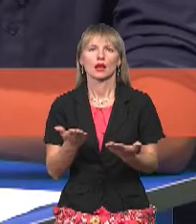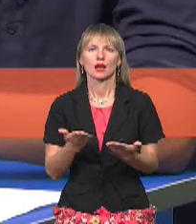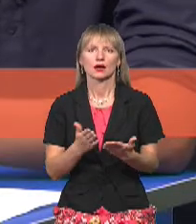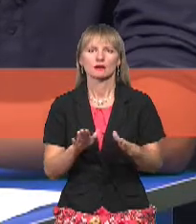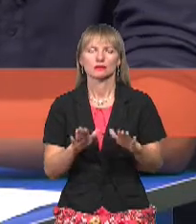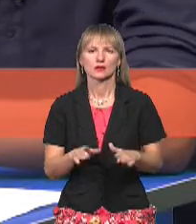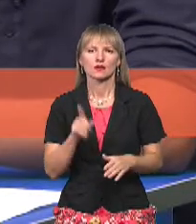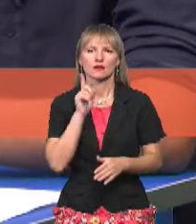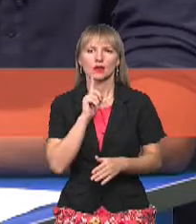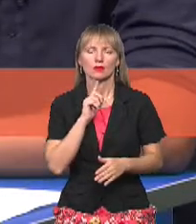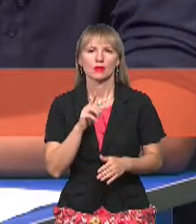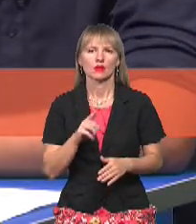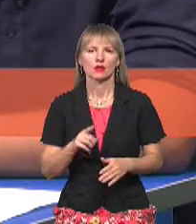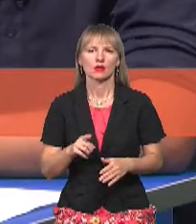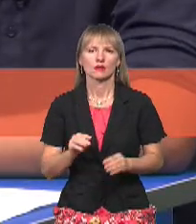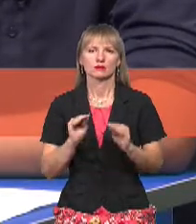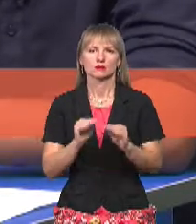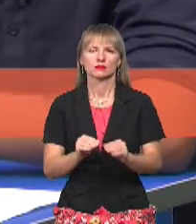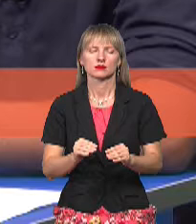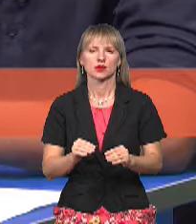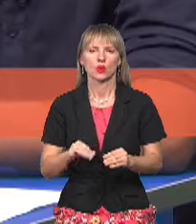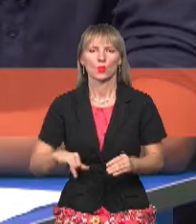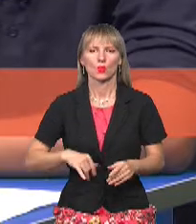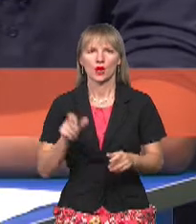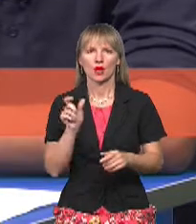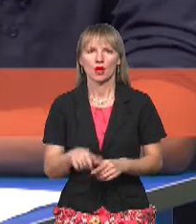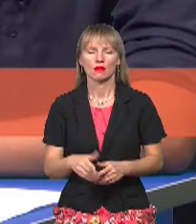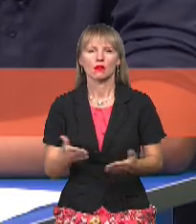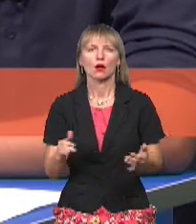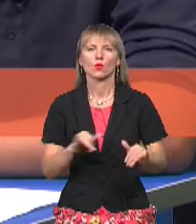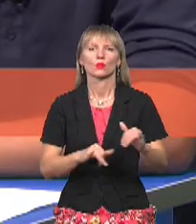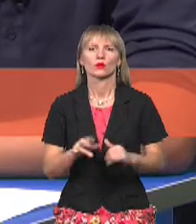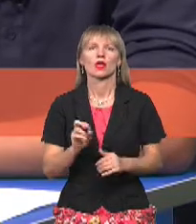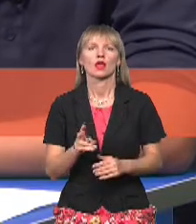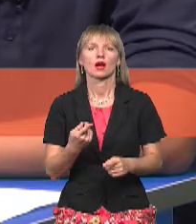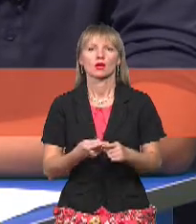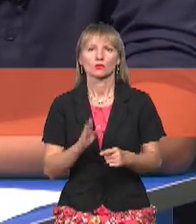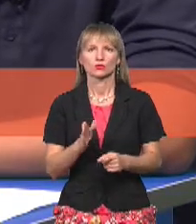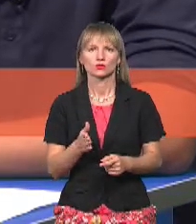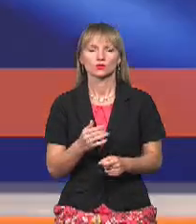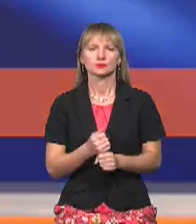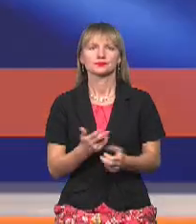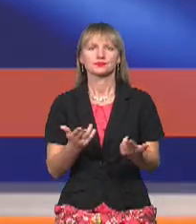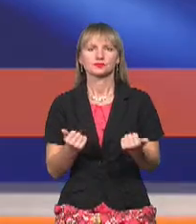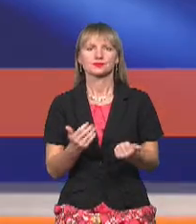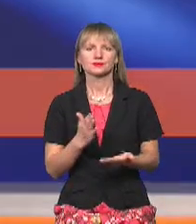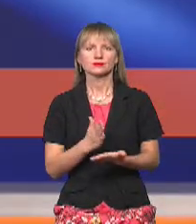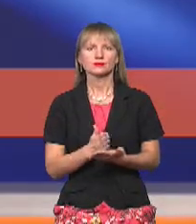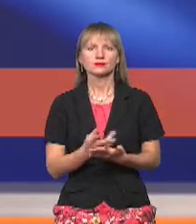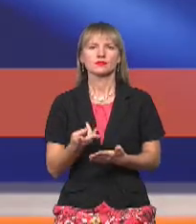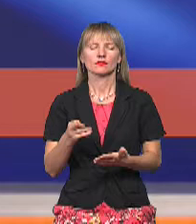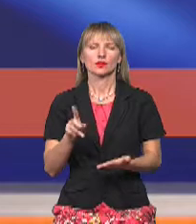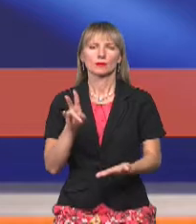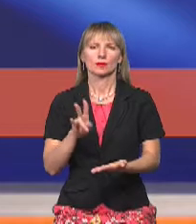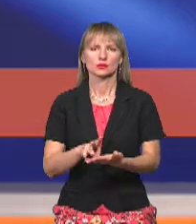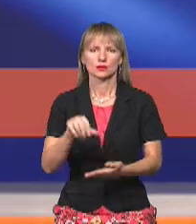стаціонарний пункт тимчасово там утримання правопорушників, чи в район буде їхати, як це буде відбуватися? Ну, да, є. Для